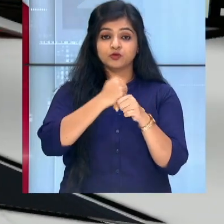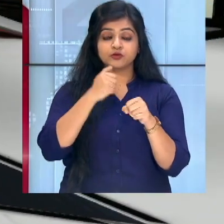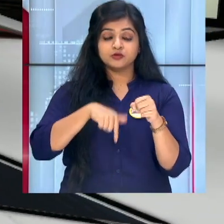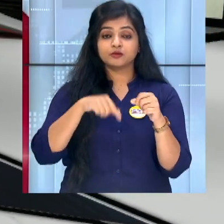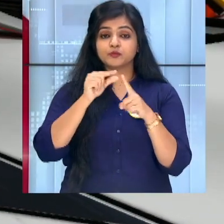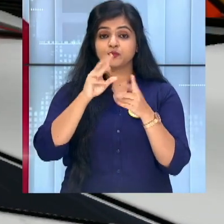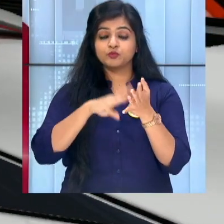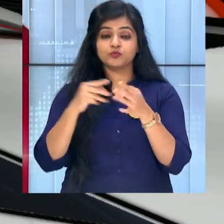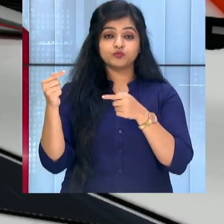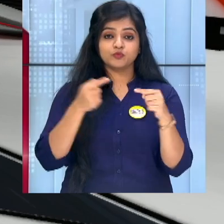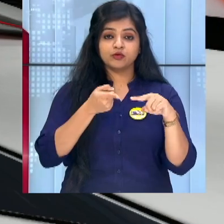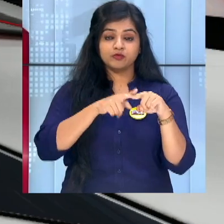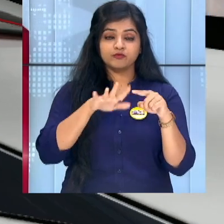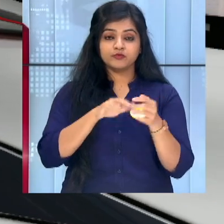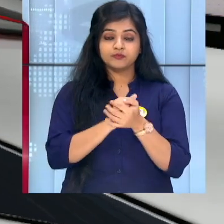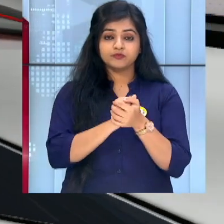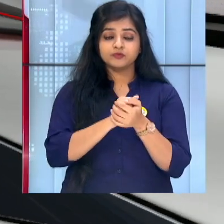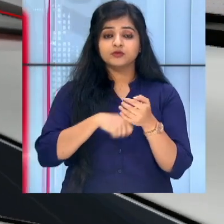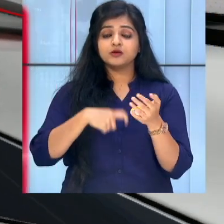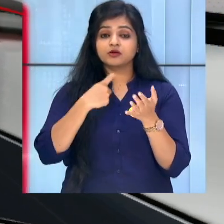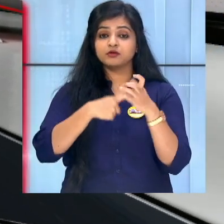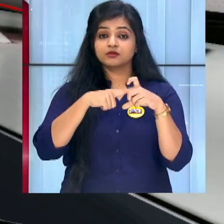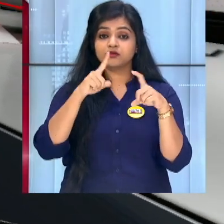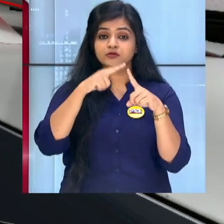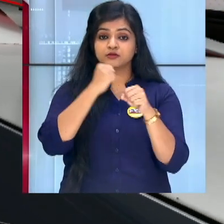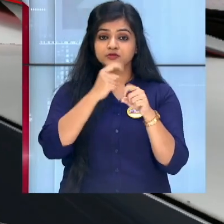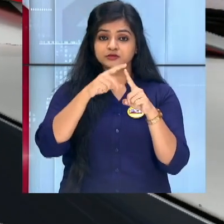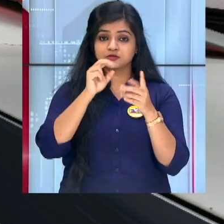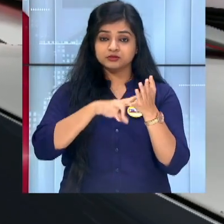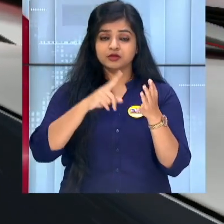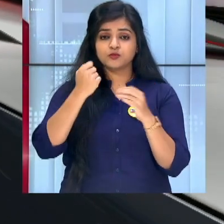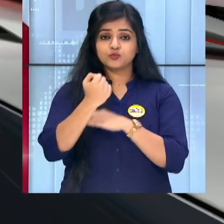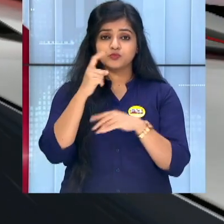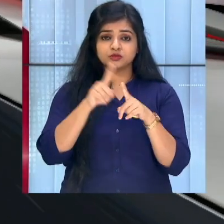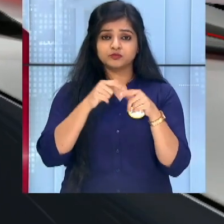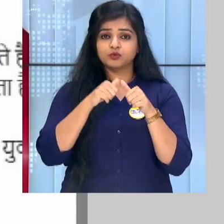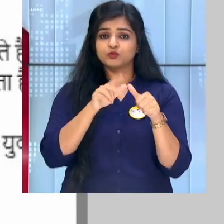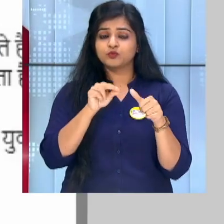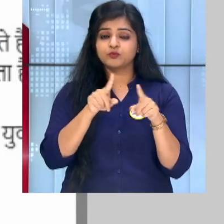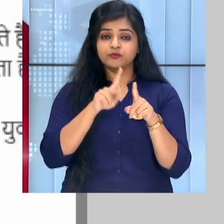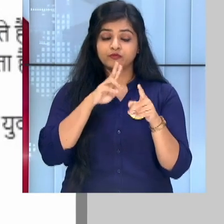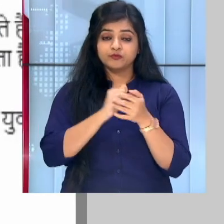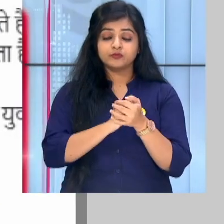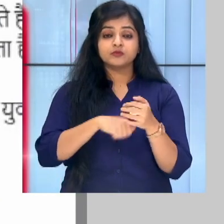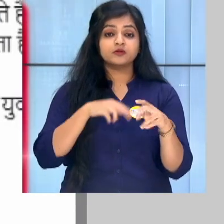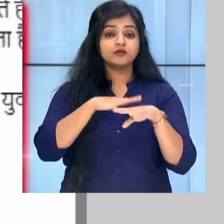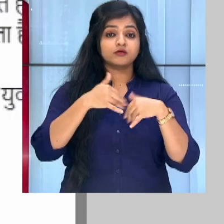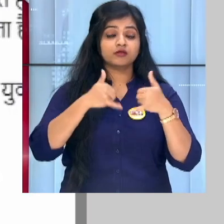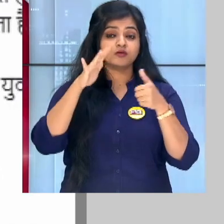പ്രധാനമന്ത്രി വാക്പോരെന്ന് പറയേണ്ടി വരും. മതപരമായ ശക്തിയല്ല ഉദ്ദേശിച്ചതെന്ന രാഹുൽ ഗാന്ധിയുടെ മറുപടി വരുന്നു. ഇപ്പോൾ രാജ്യത്തെ അടിച്ചമർത്തുന്ന